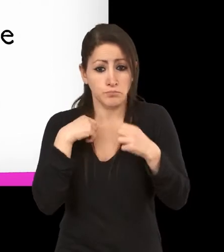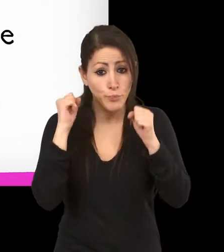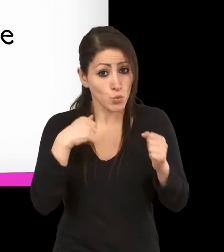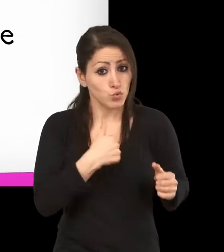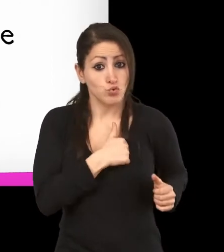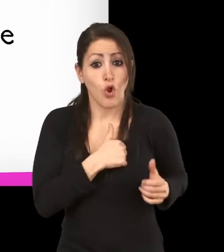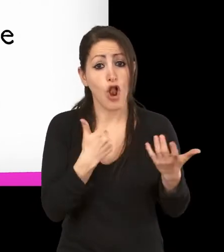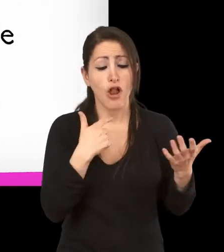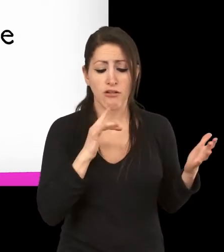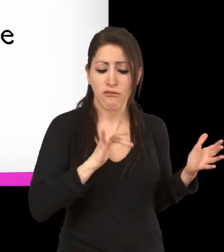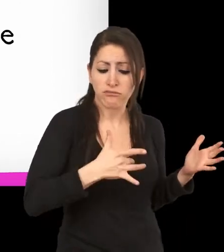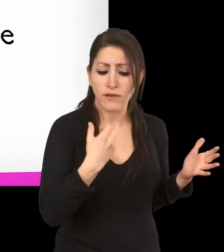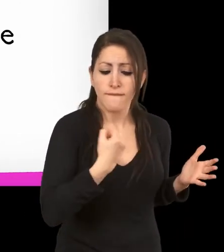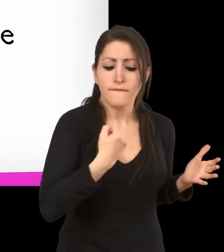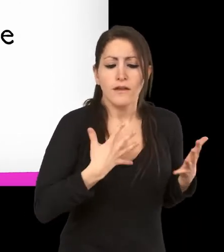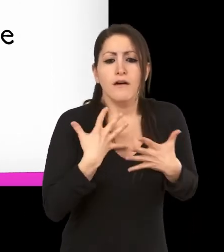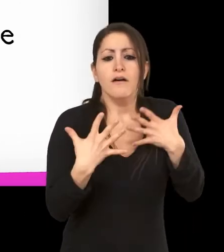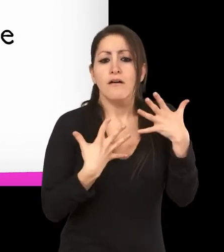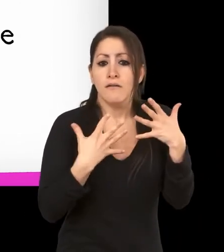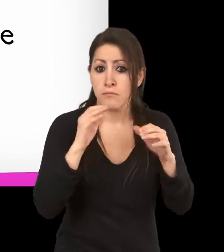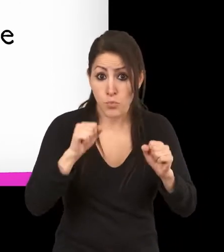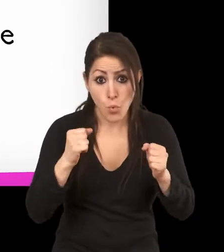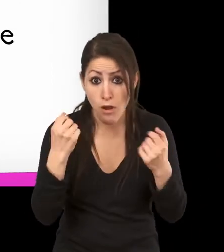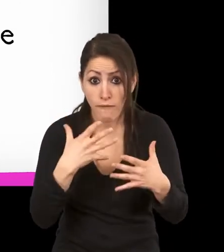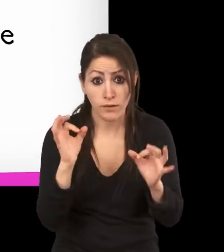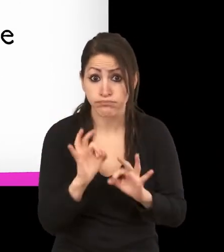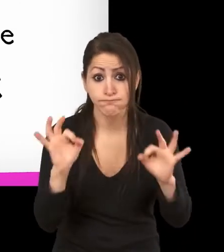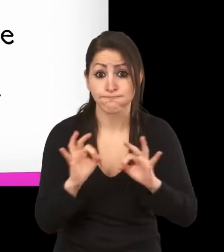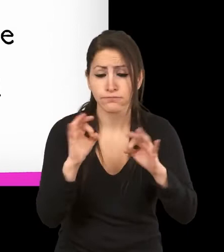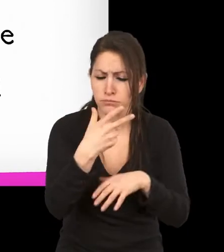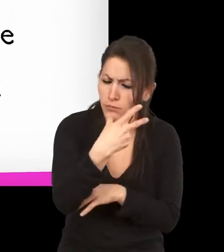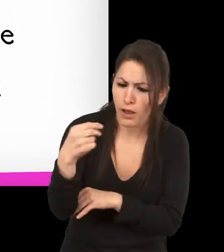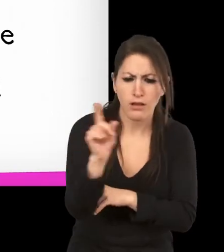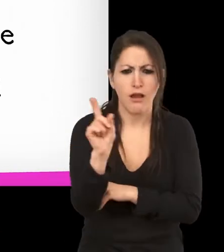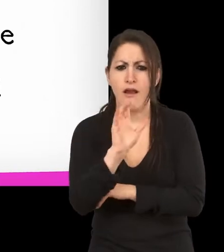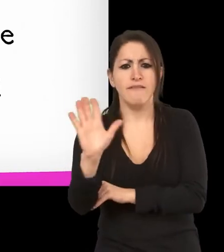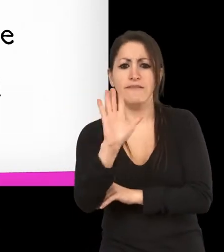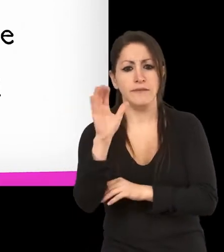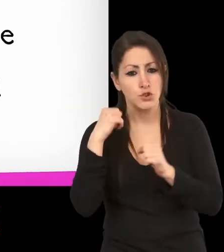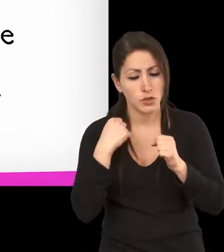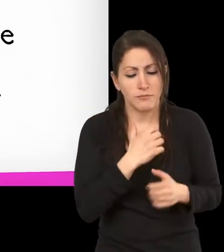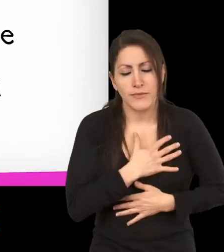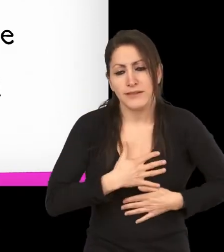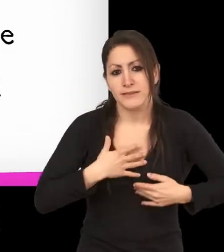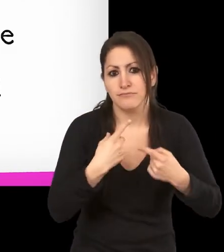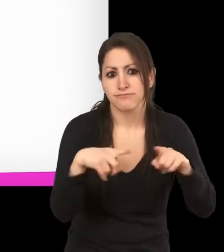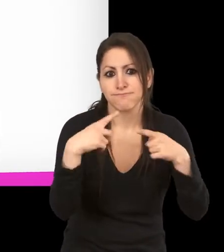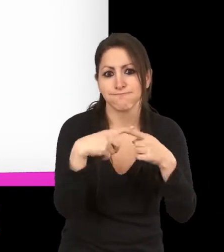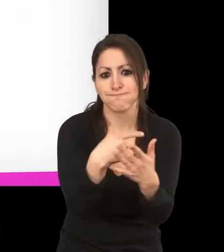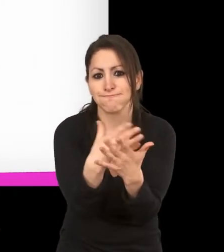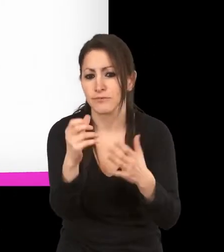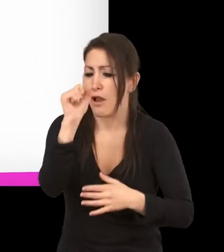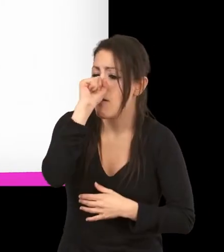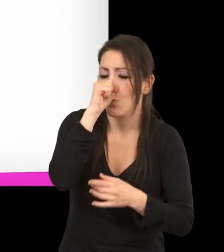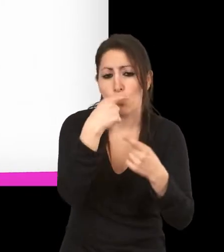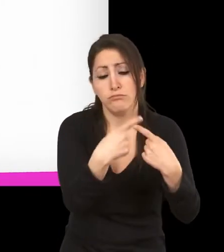peut aussi avoir un orgasme tout seul, en se masturbant. Si on n'a pas d'orgasme, ça n'est pas grave. Il existe d'autres formes de plaisir. Il y a plein